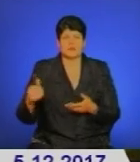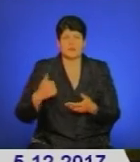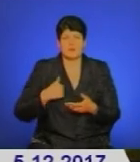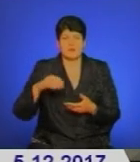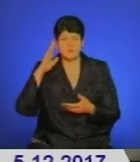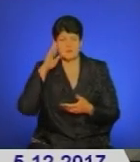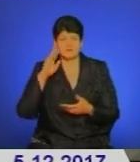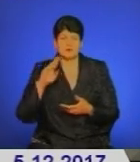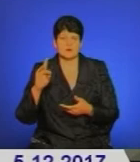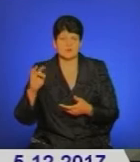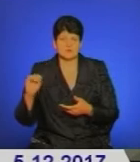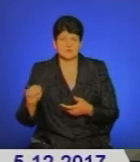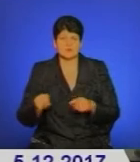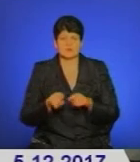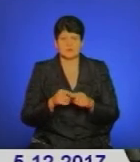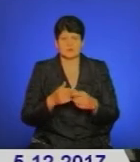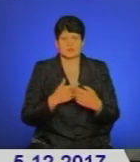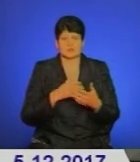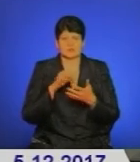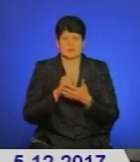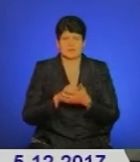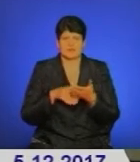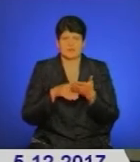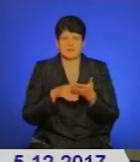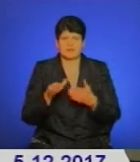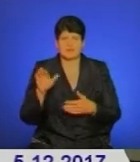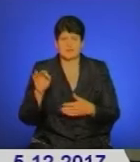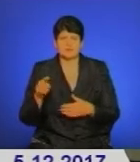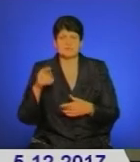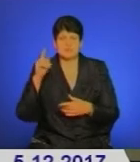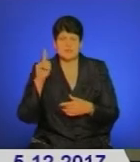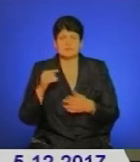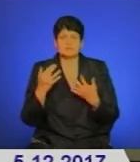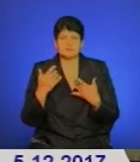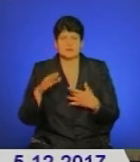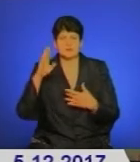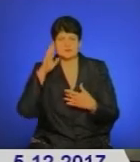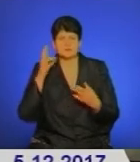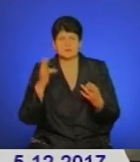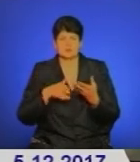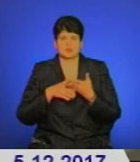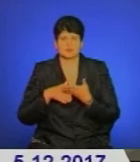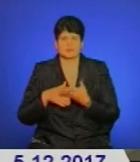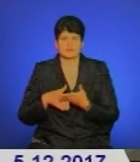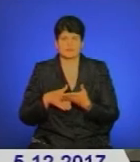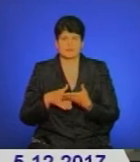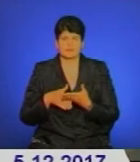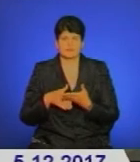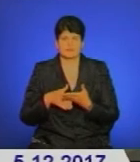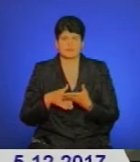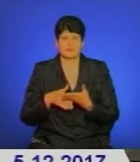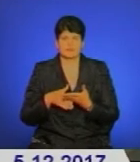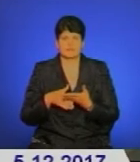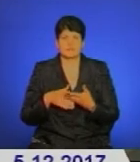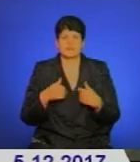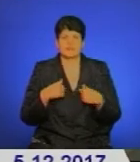зі сходу, також вирішив зайнятися волонтерством. Адже з власного досвіду знає, наскільки воїнам потрібна допомога. Від волонтерів?